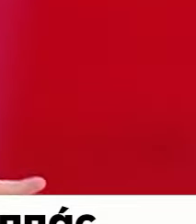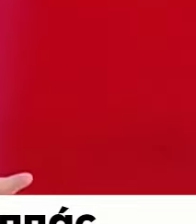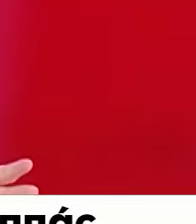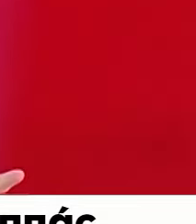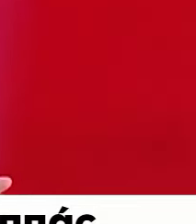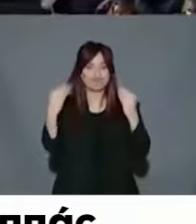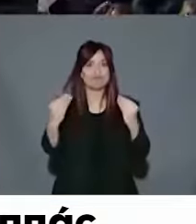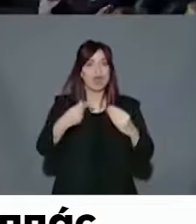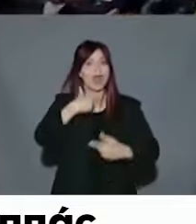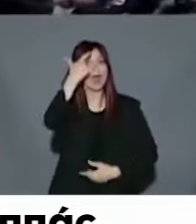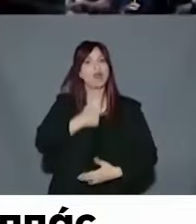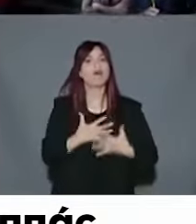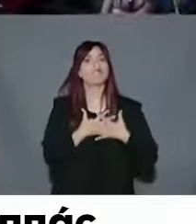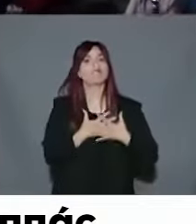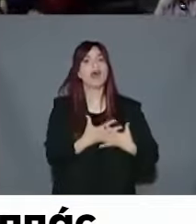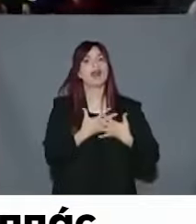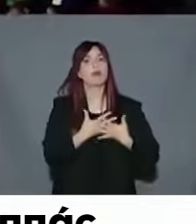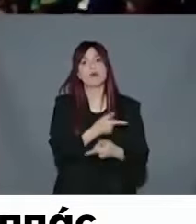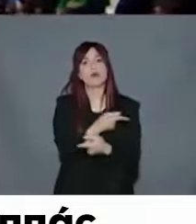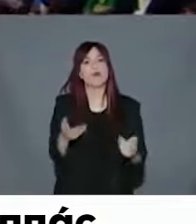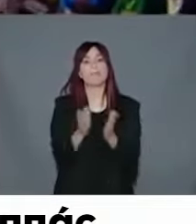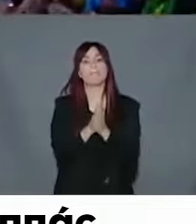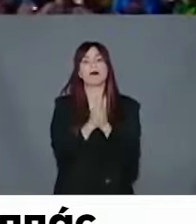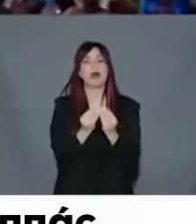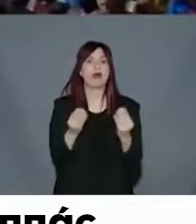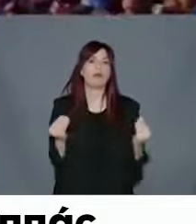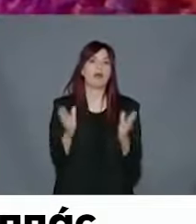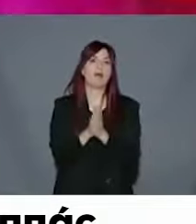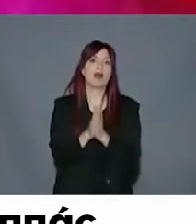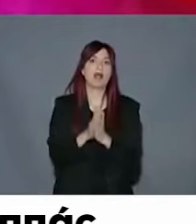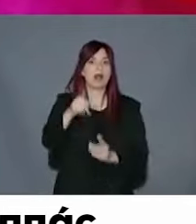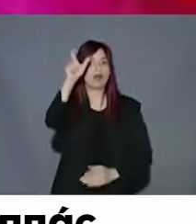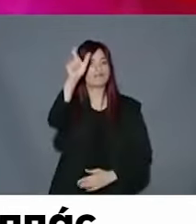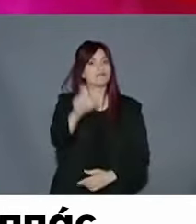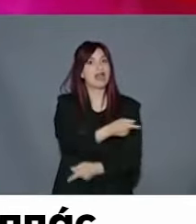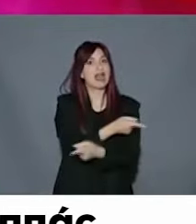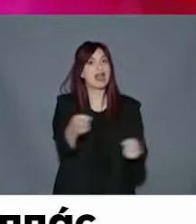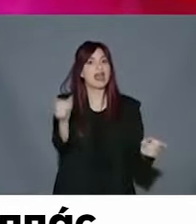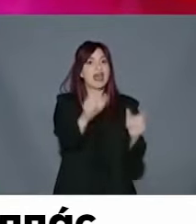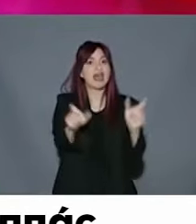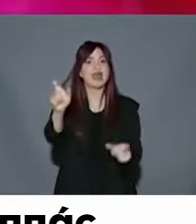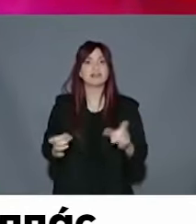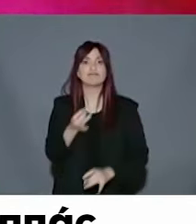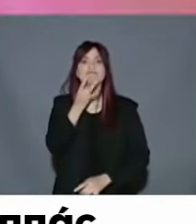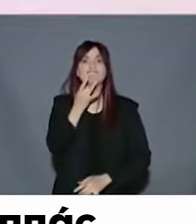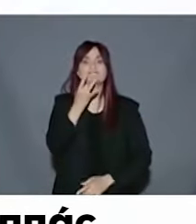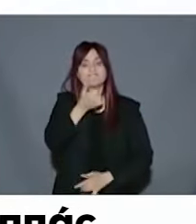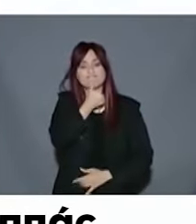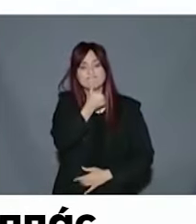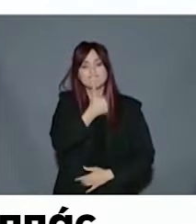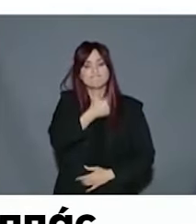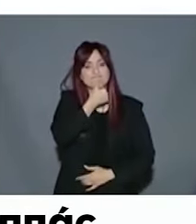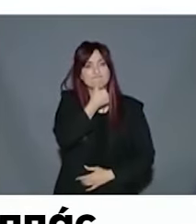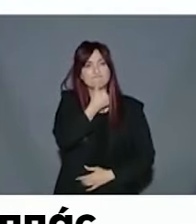αδιάβλητες σε 10 μέρες, όπως πρότεινε ο κ. Κασελάκης? Υπάρχει, Τάσο, και η ερμηνεία ότι ο Αλέξης Τσίπρας παρενέβη